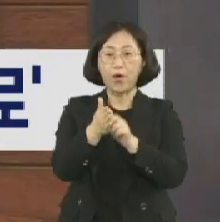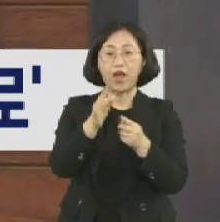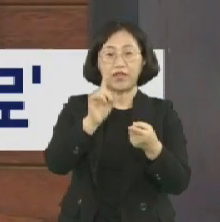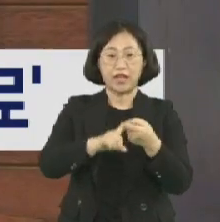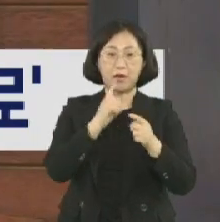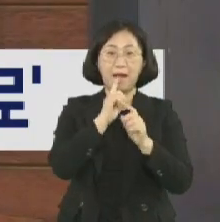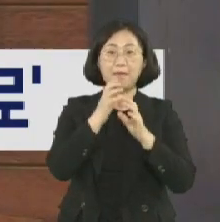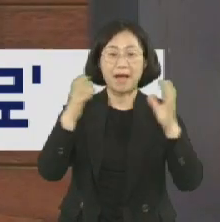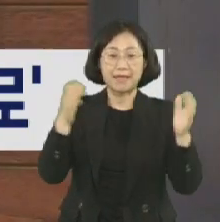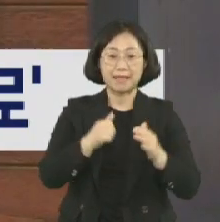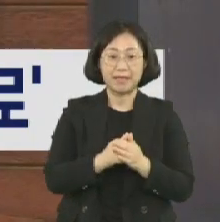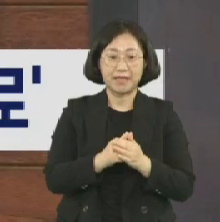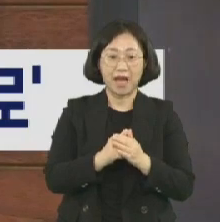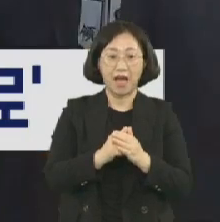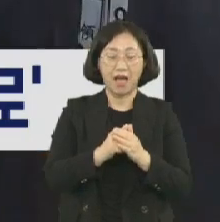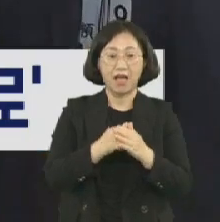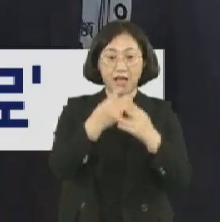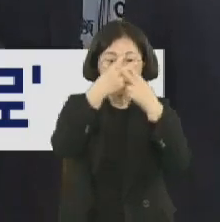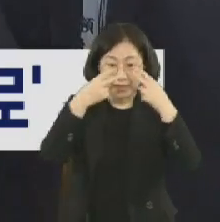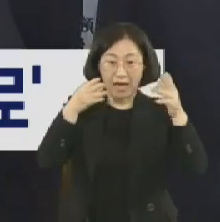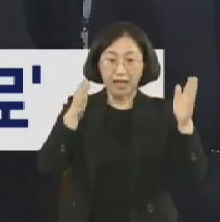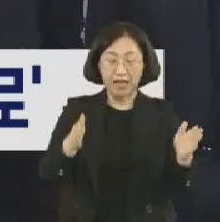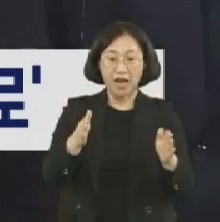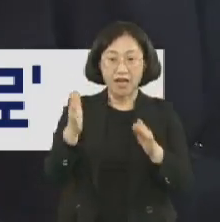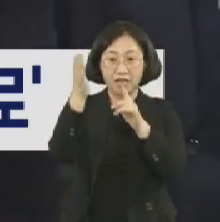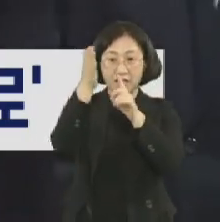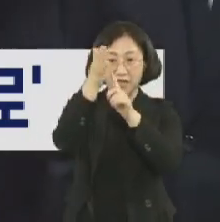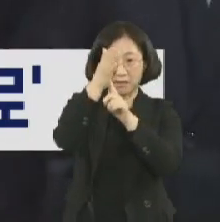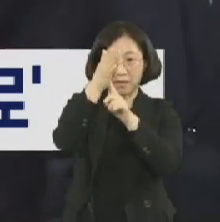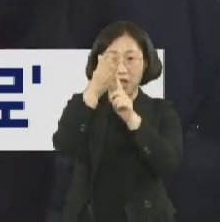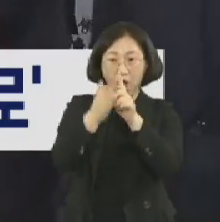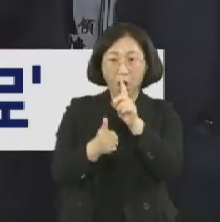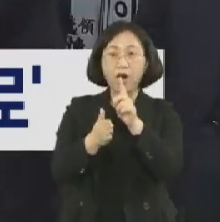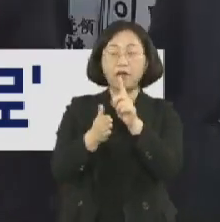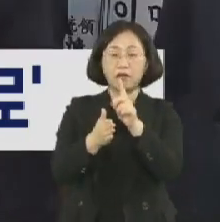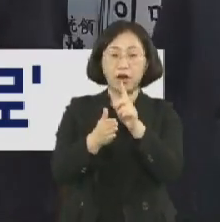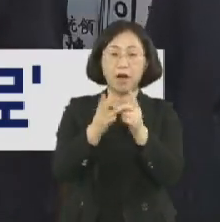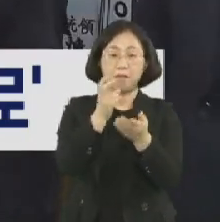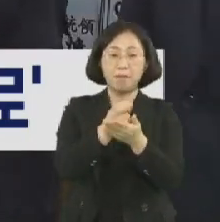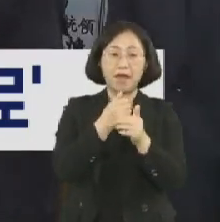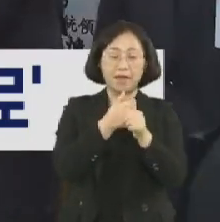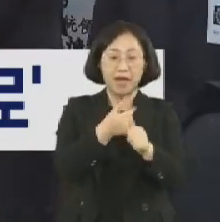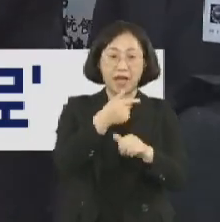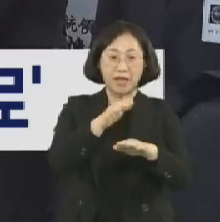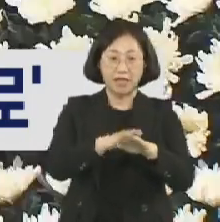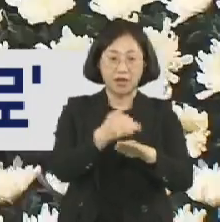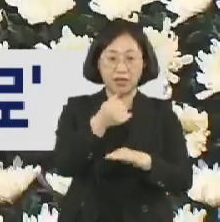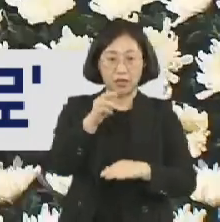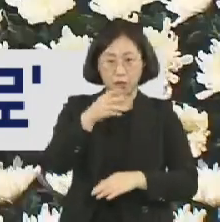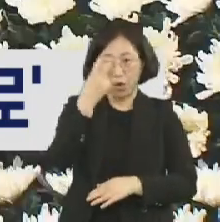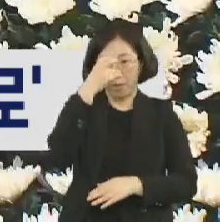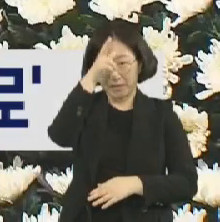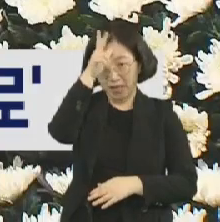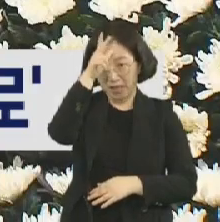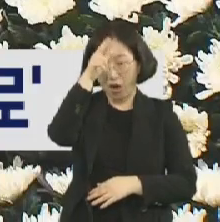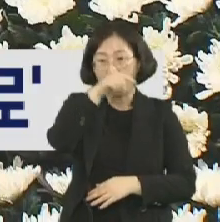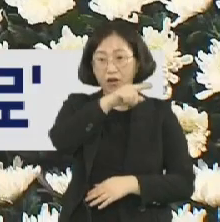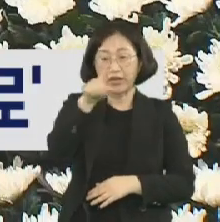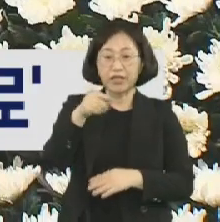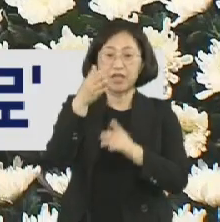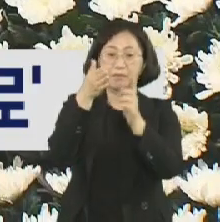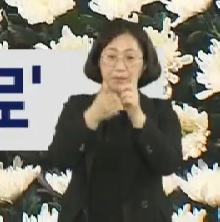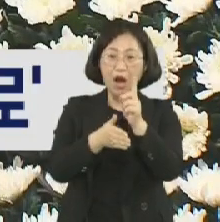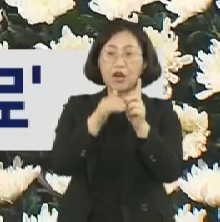국회의장 기간 중 주기를 개량한 되는 국가 장 법에 따라 대전시와 충남도 대전과 세정 충남경찰청 등이 조기를